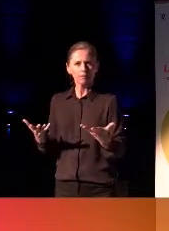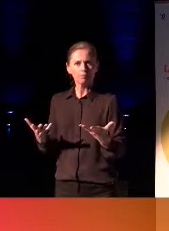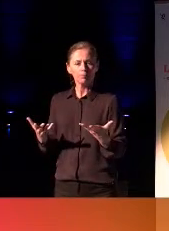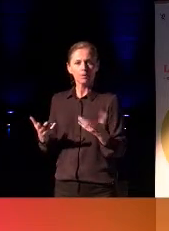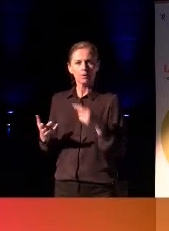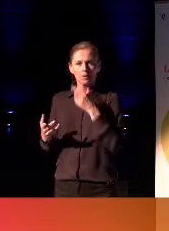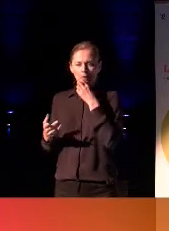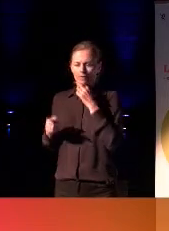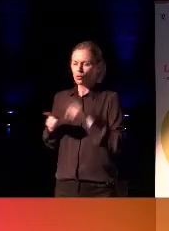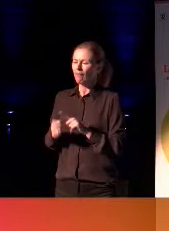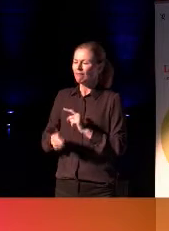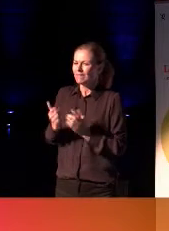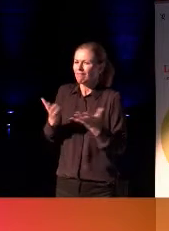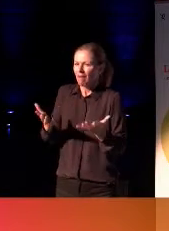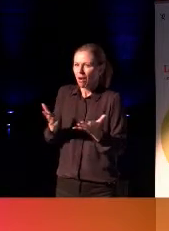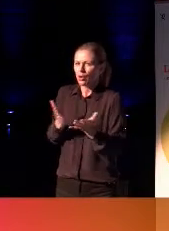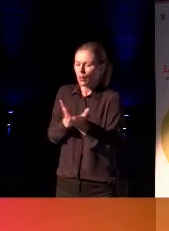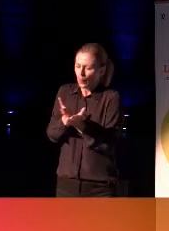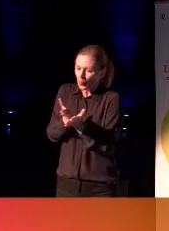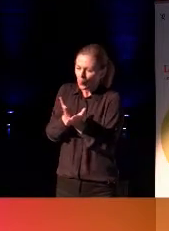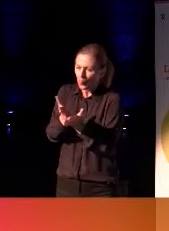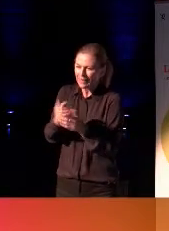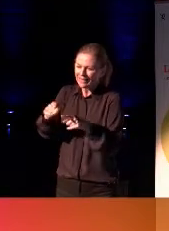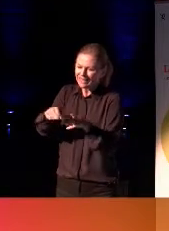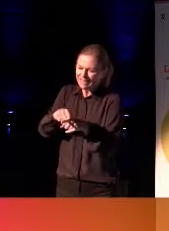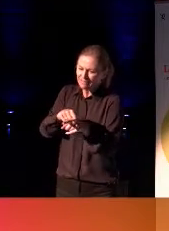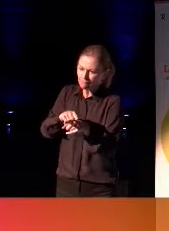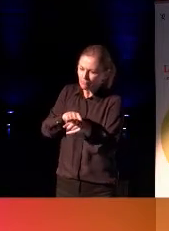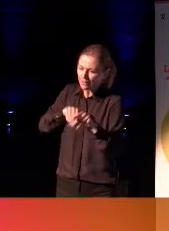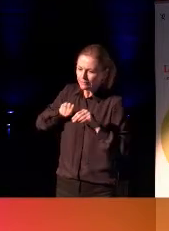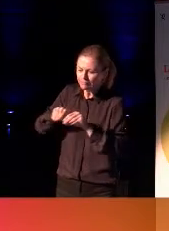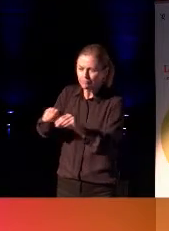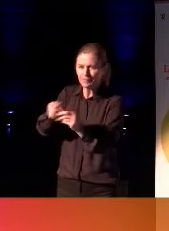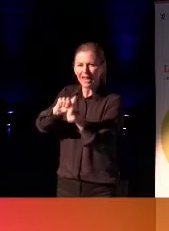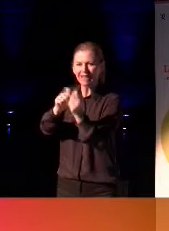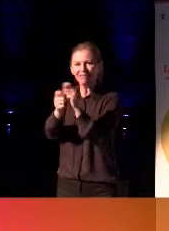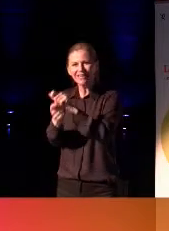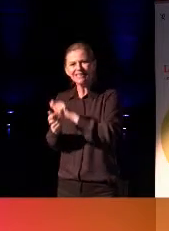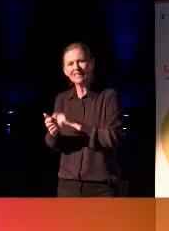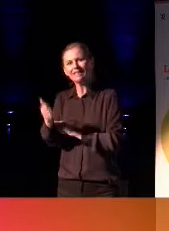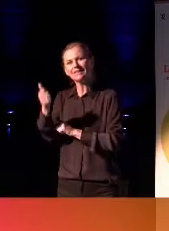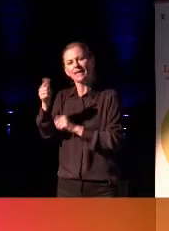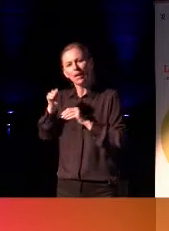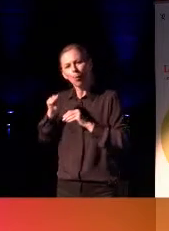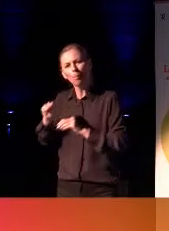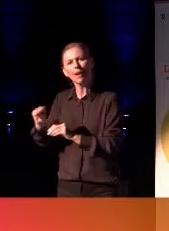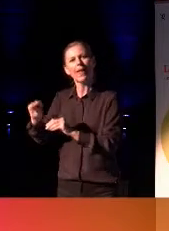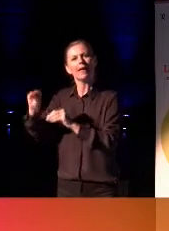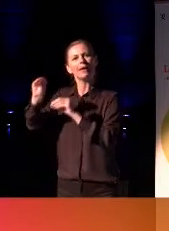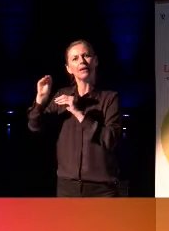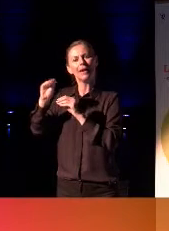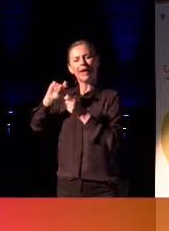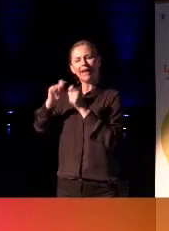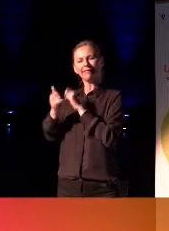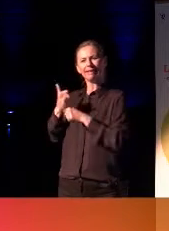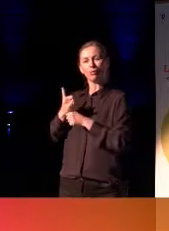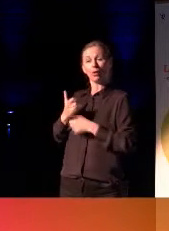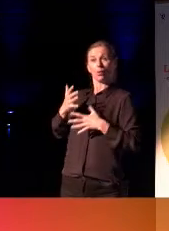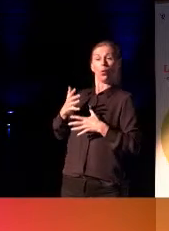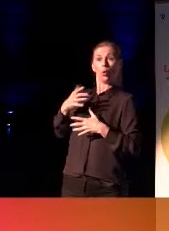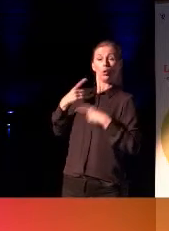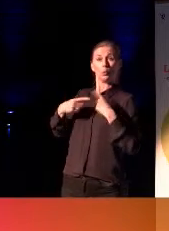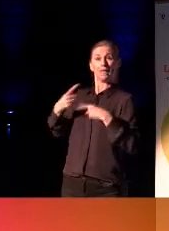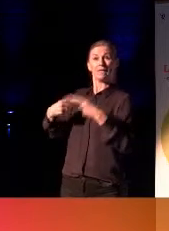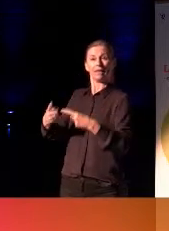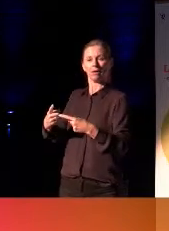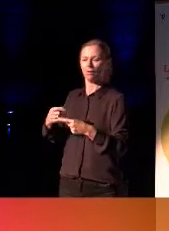har den grundige jobben med innføring og endringsledelse, som det heter, opplæring, endre arbeidsprosess og rutiner, det